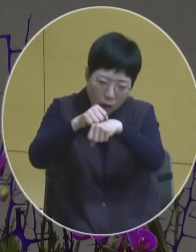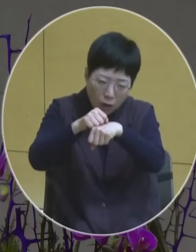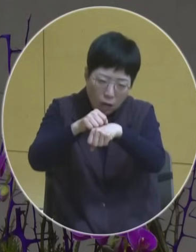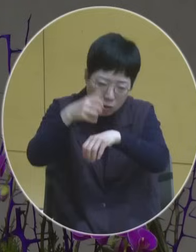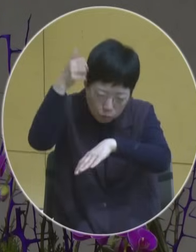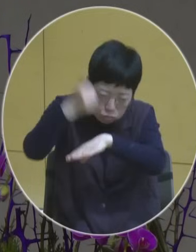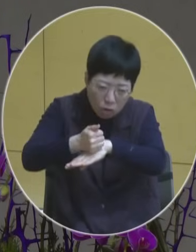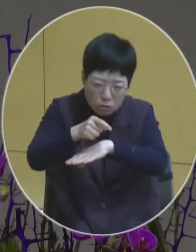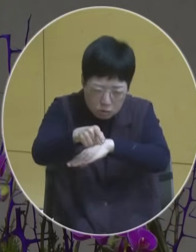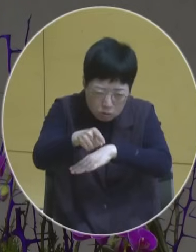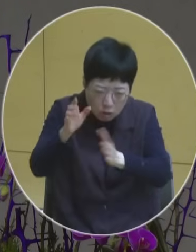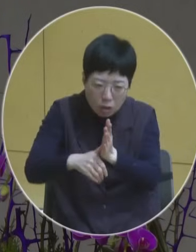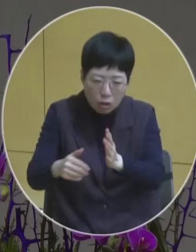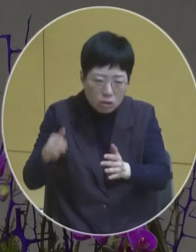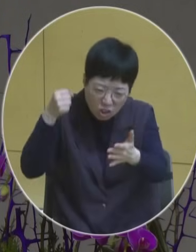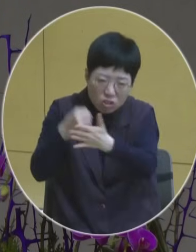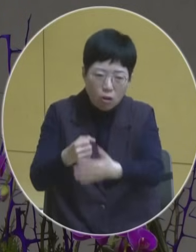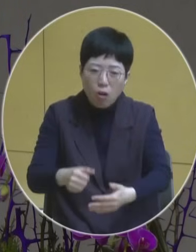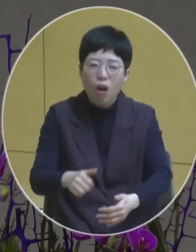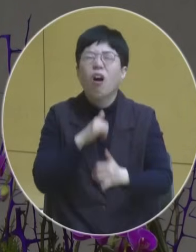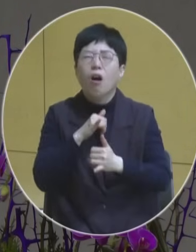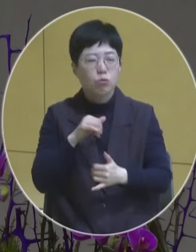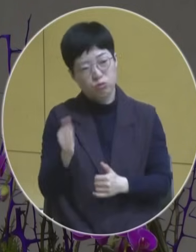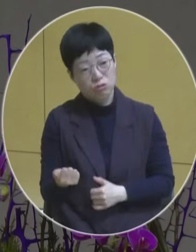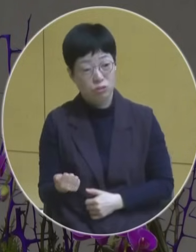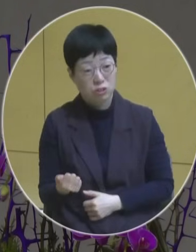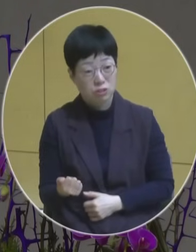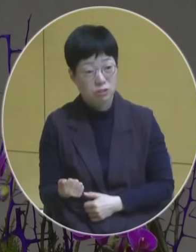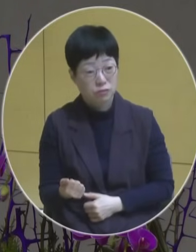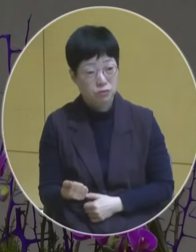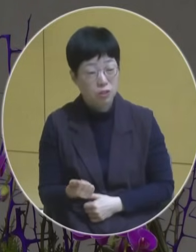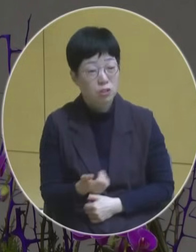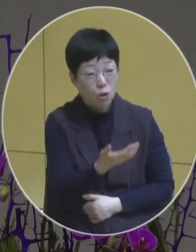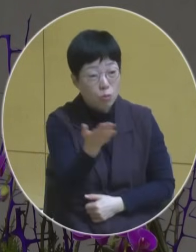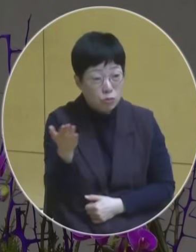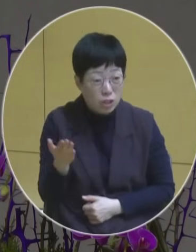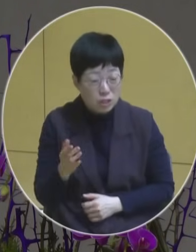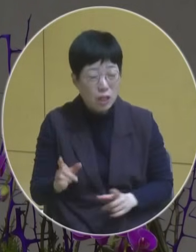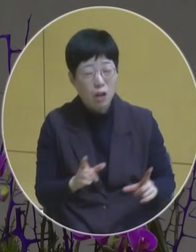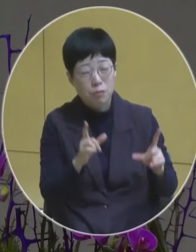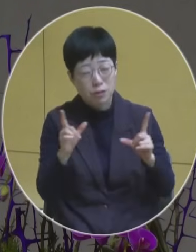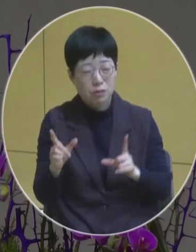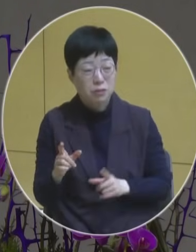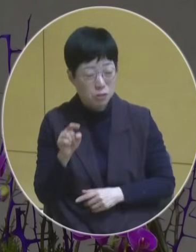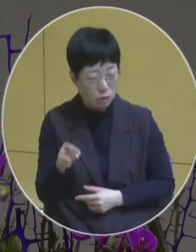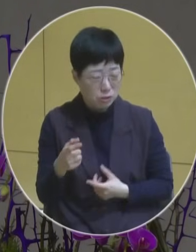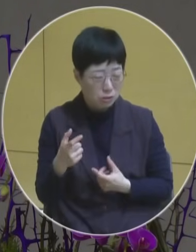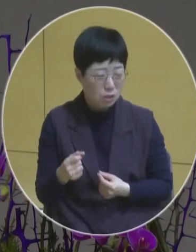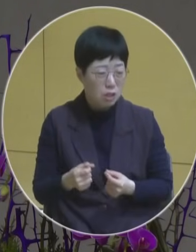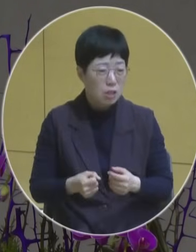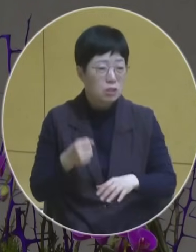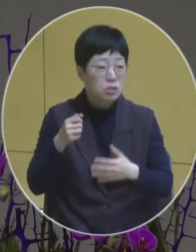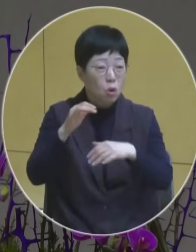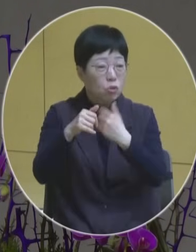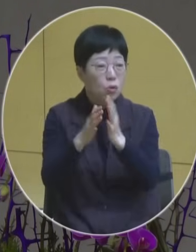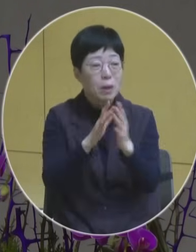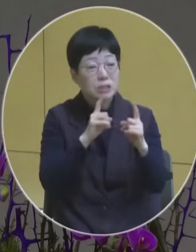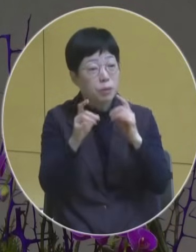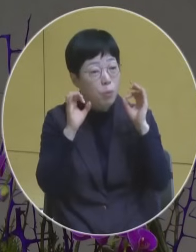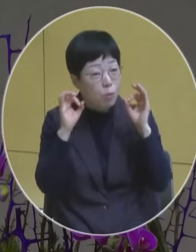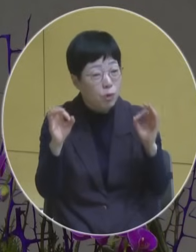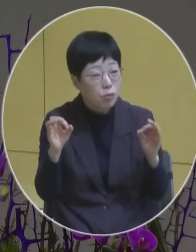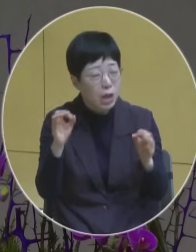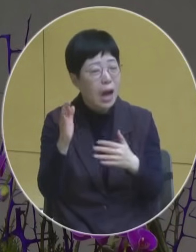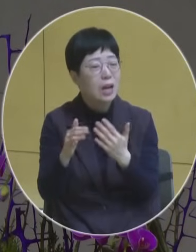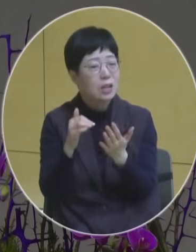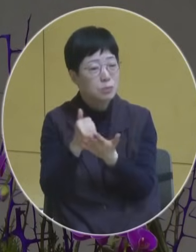임계점이 이르렀을 때 그때 결단하는 거예요. 그것이 저와 여러분이 살아가는 인생인데 바로 이 성경의 이